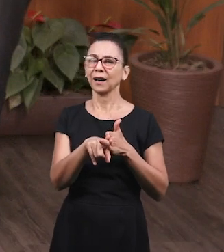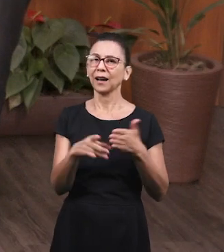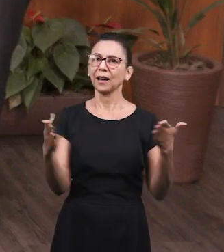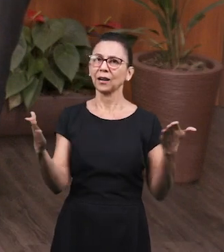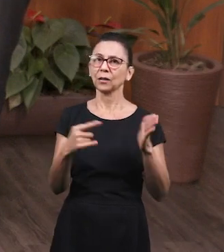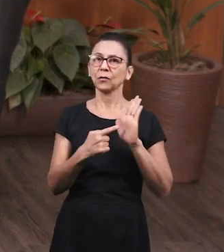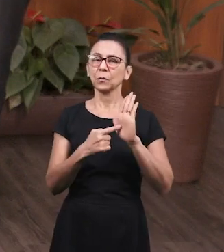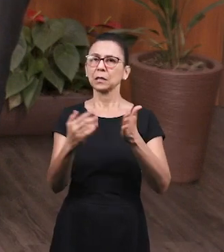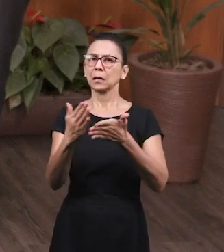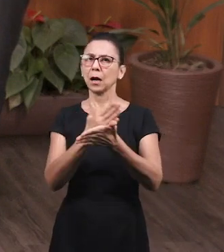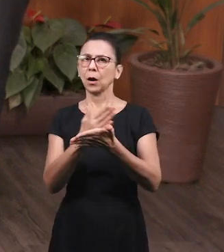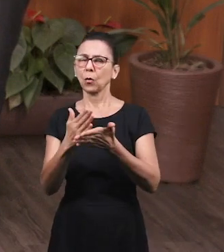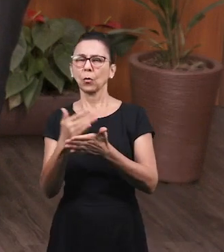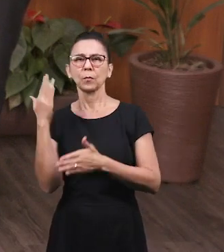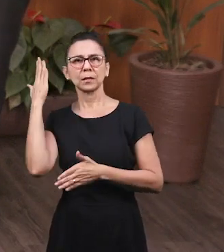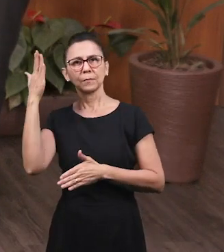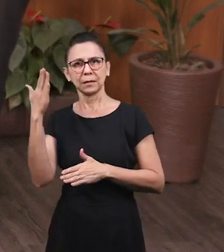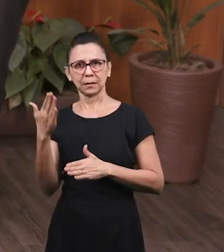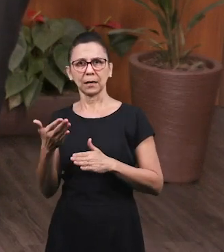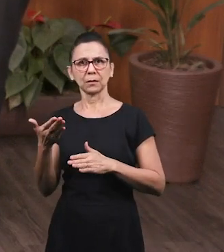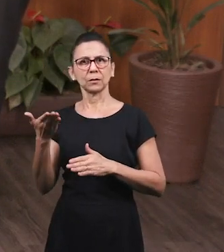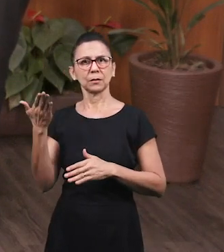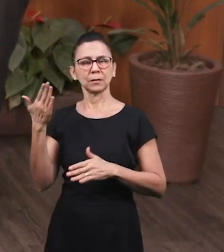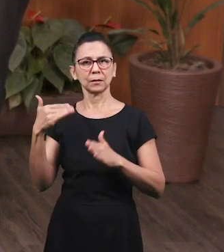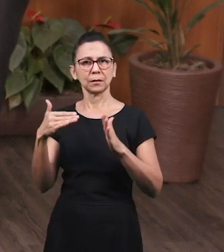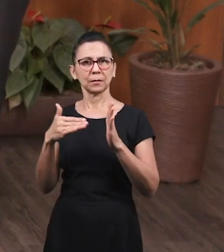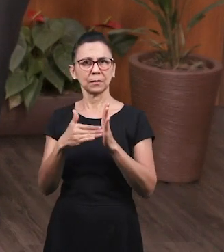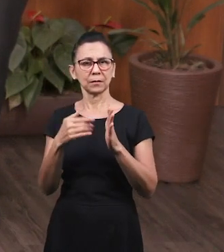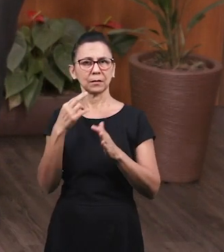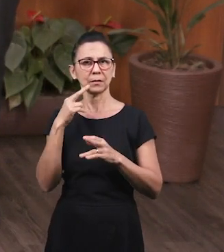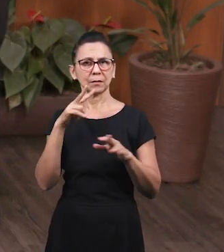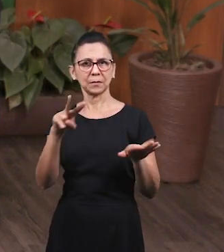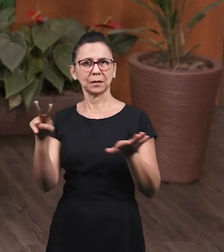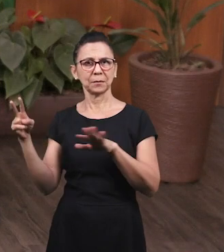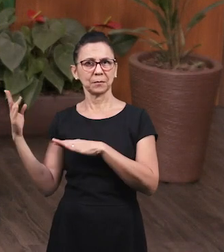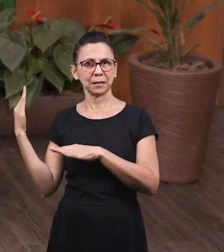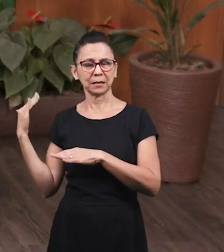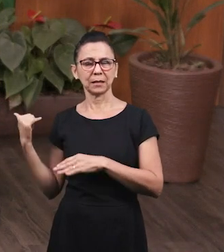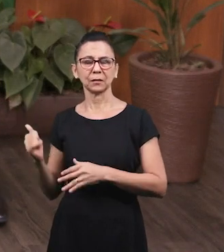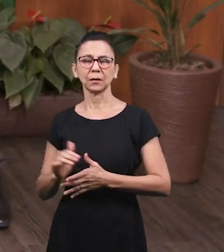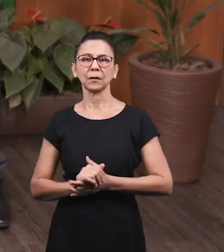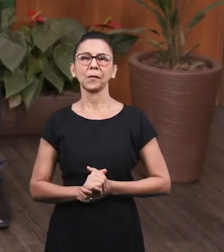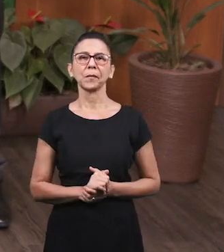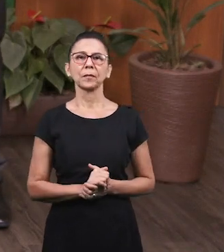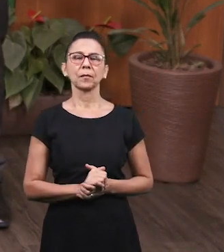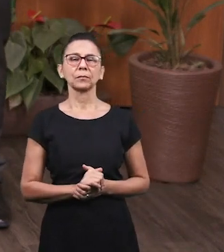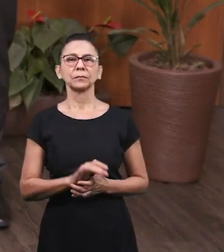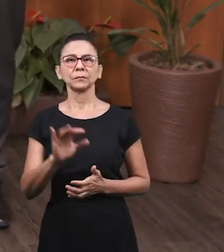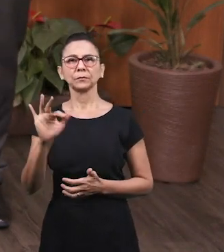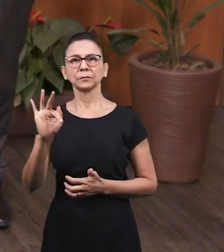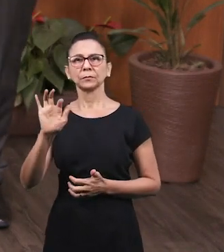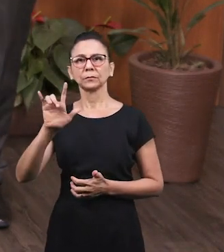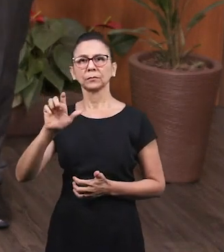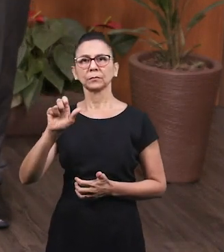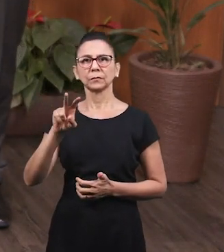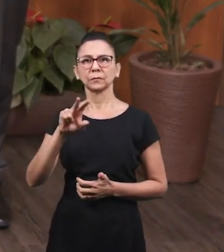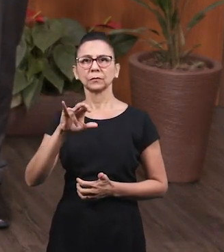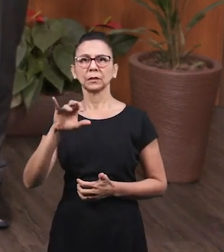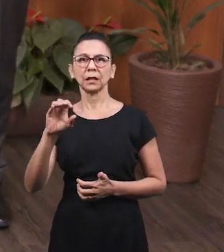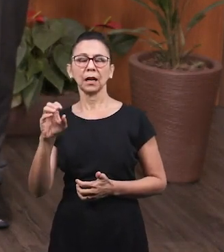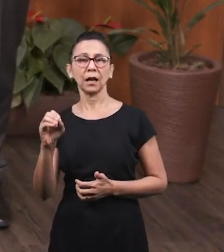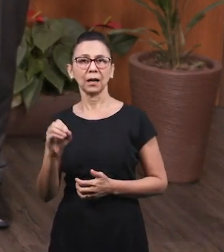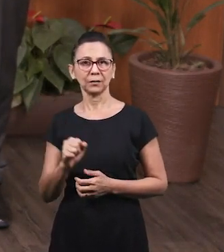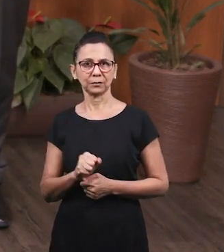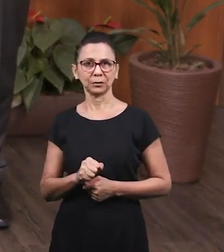citer quelques messages que nous avons reçus dans la dernière semaine. Nous avons eu le message de Flavio